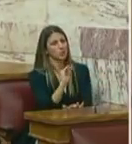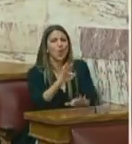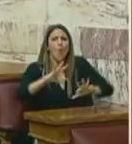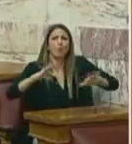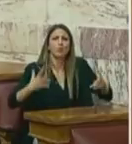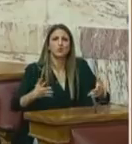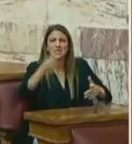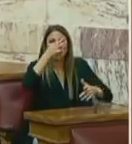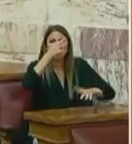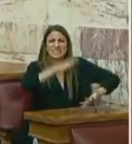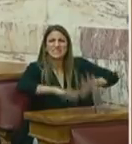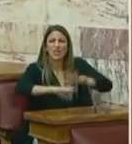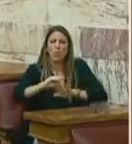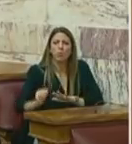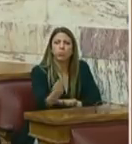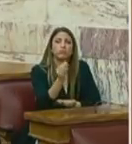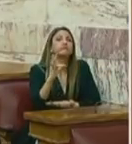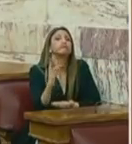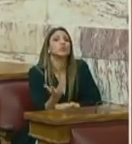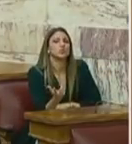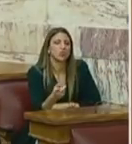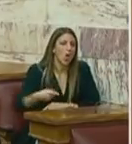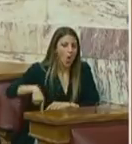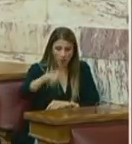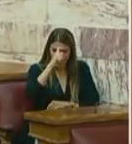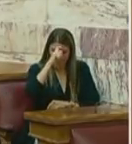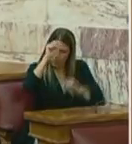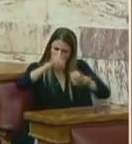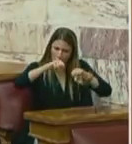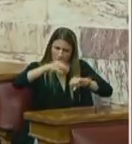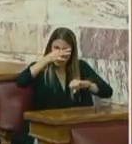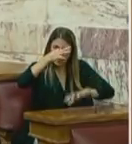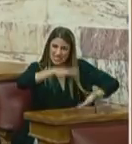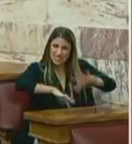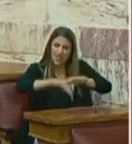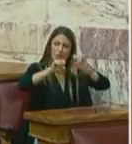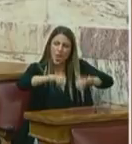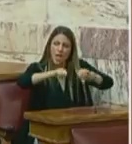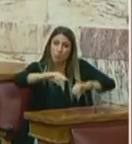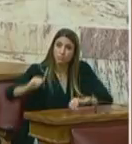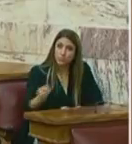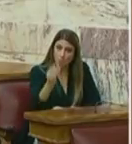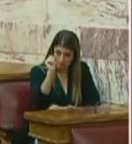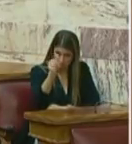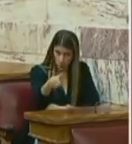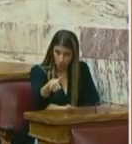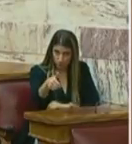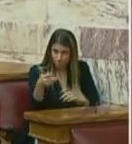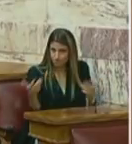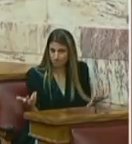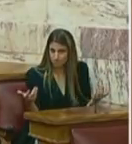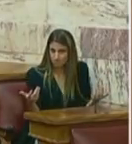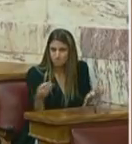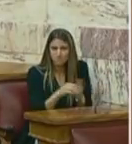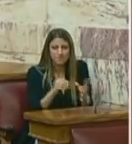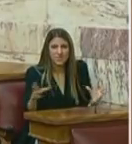σκάνδαλο, που όλοι παραδέχονται ότι είναι σκάνδαλο, πώς έγινε άραγε? Ξεφύτρωσε από μόνο του? Έπεσε